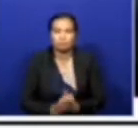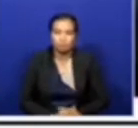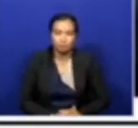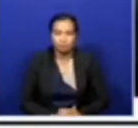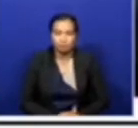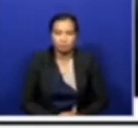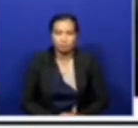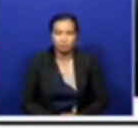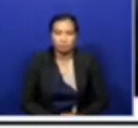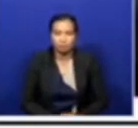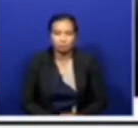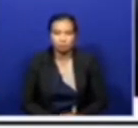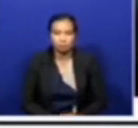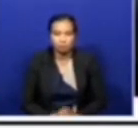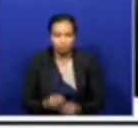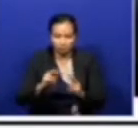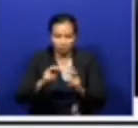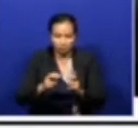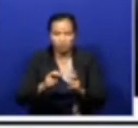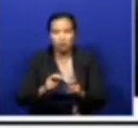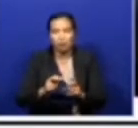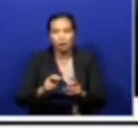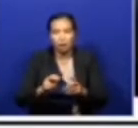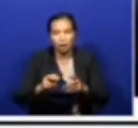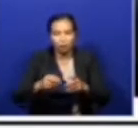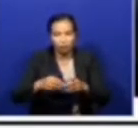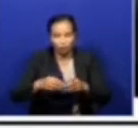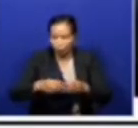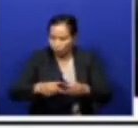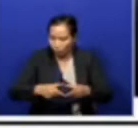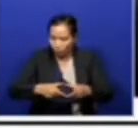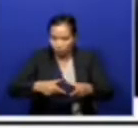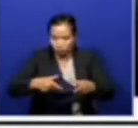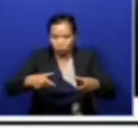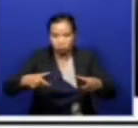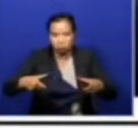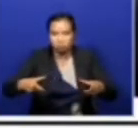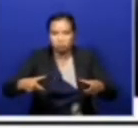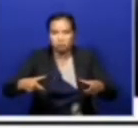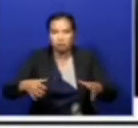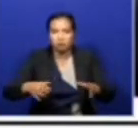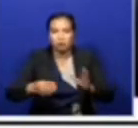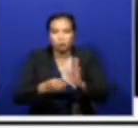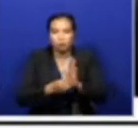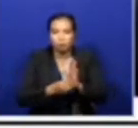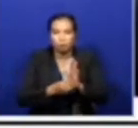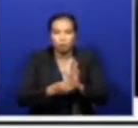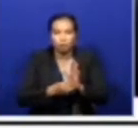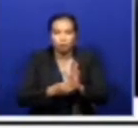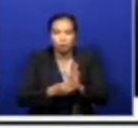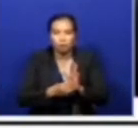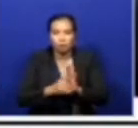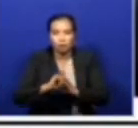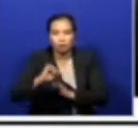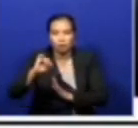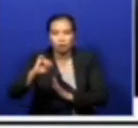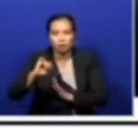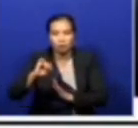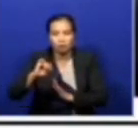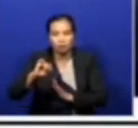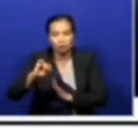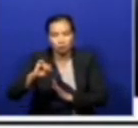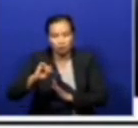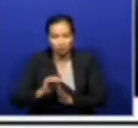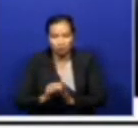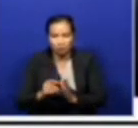ว่าในเรื่องของเมืองใหญ่นะครับในหัวเมืองใหญ่ๆไม่ว่าจะเป็นกรุงเทพมหานครไม่ว่าจะเป็นเชียงใหม่นะครับไม่ว่าจ